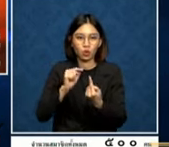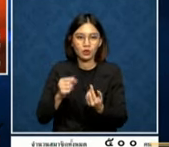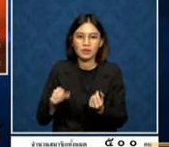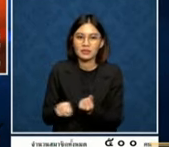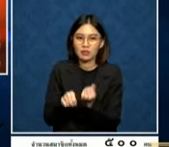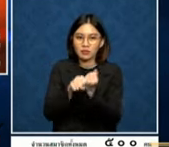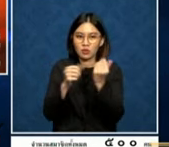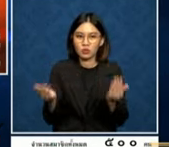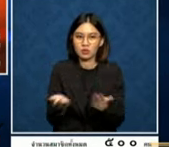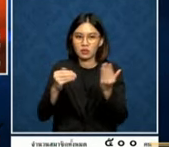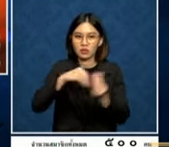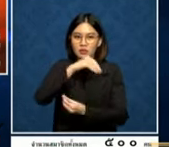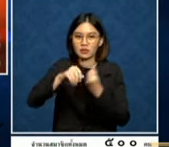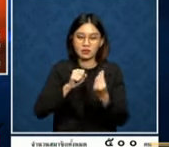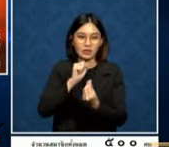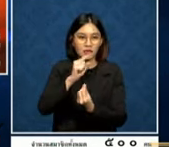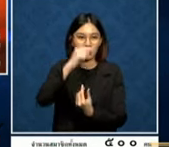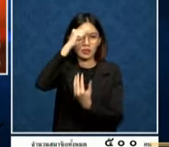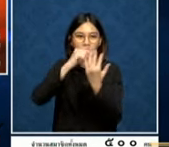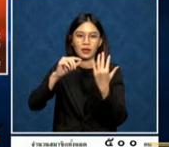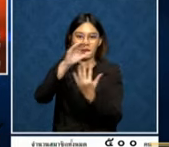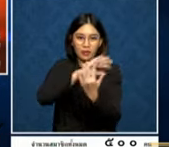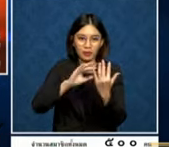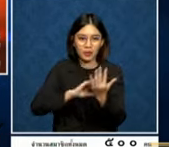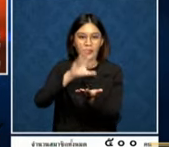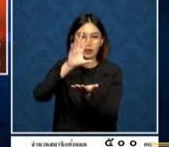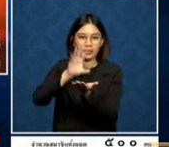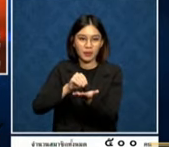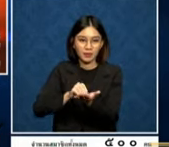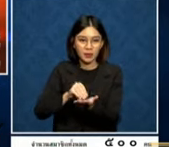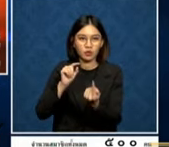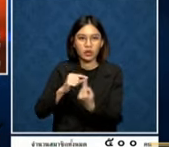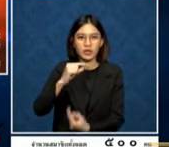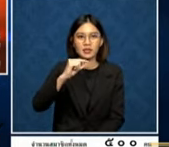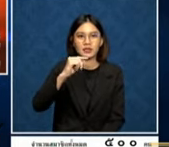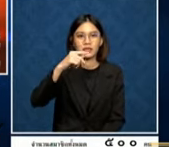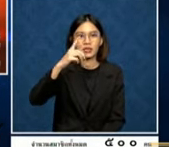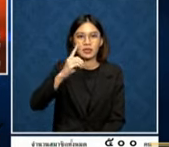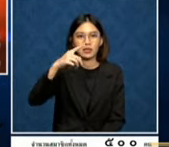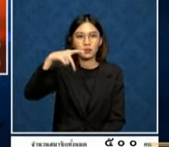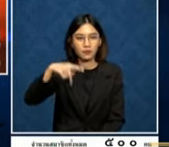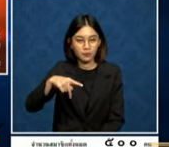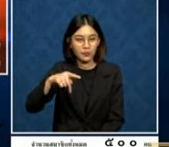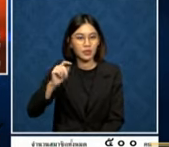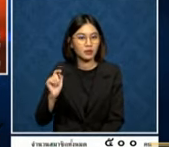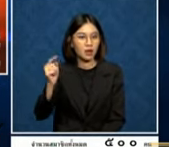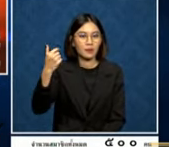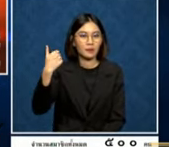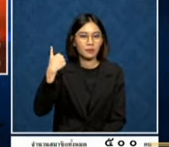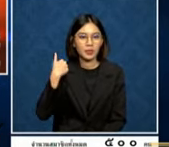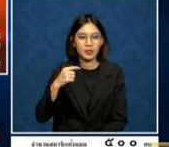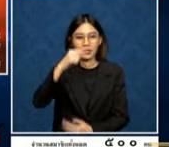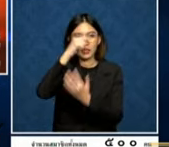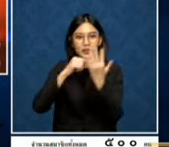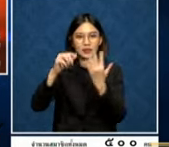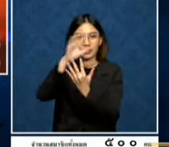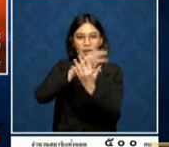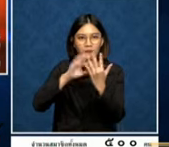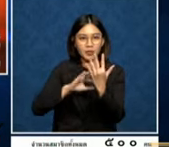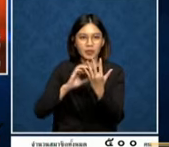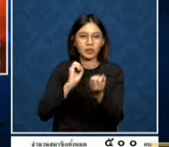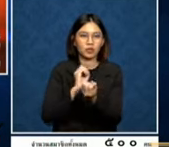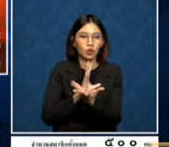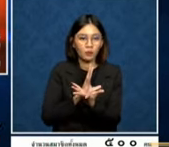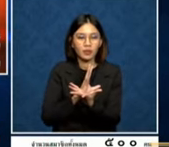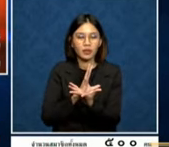เศรษฐกิจค่ะที่ขับเคลื่อนเศรษฐกิจของประเทศจากข้อมูลนะคะ GDPไตรมาสล่าสุดค่ะจะเห็นว่าไทยเนี่ยรอดพ้นจากการเกิดภาวะ